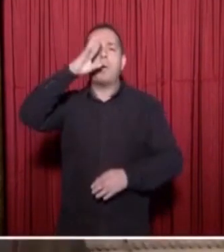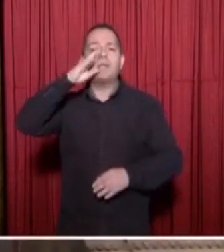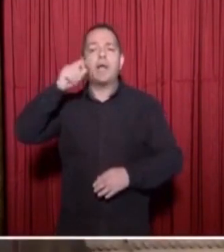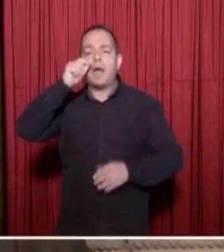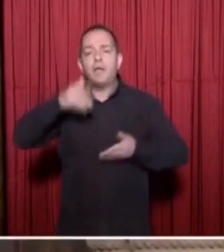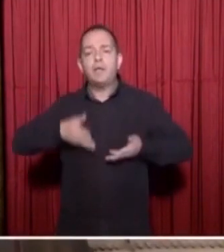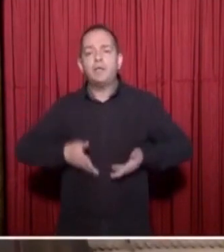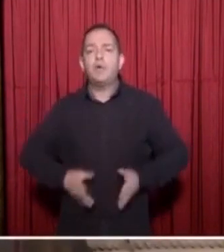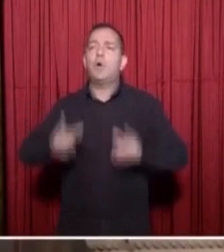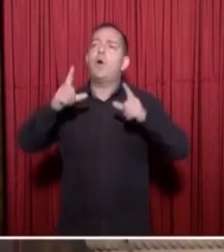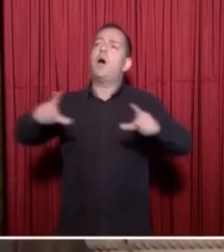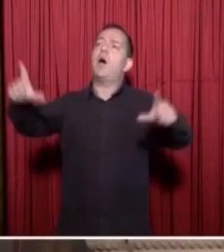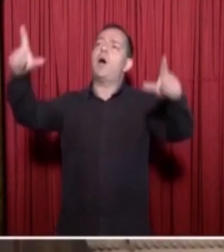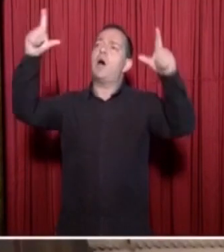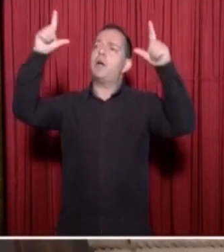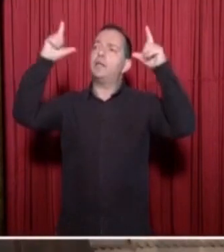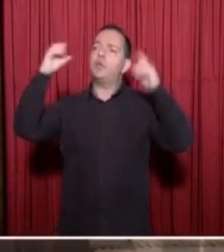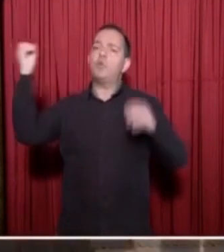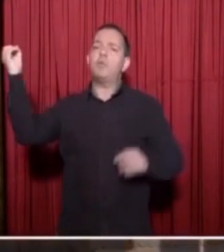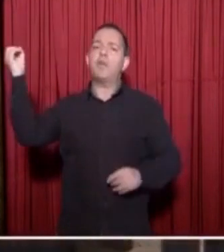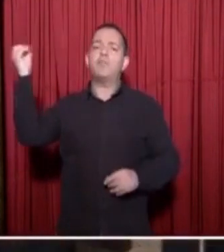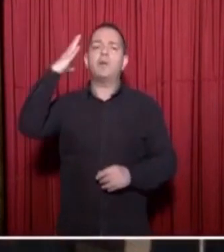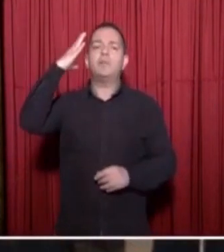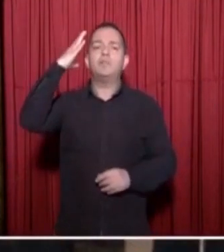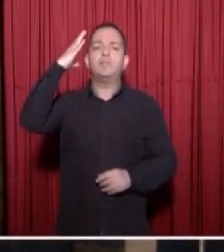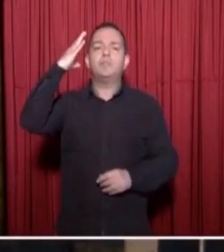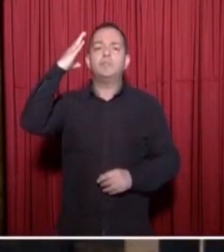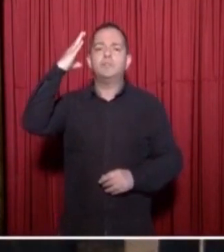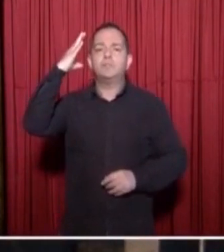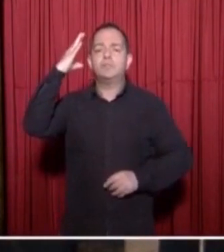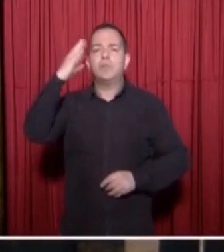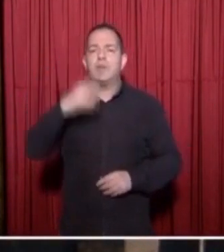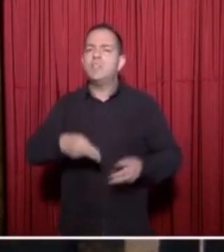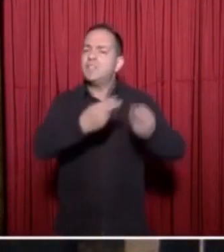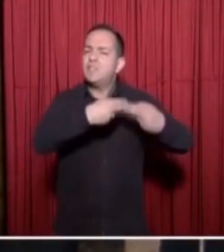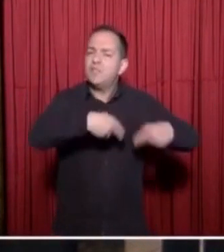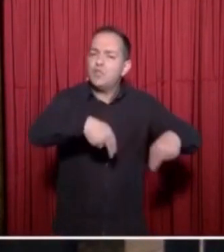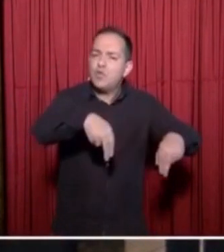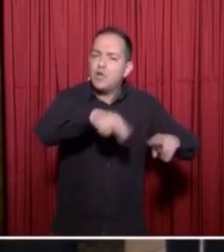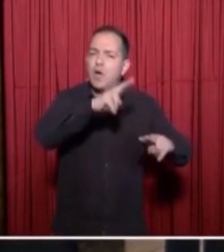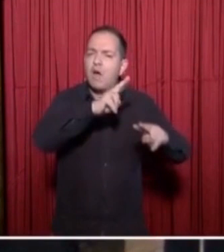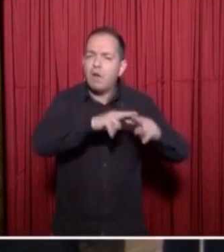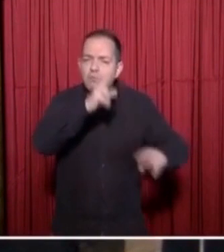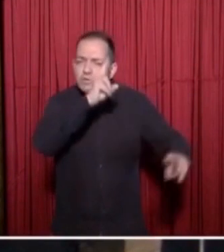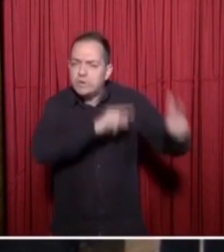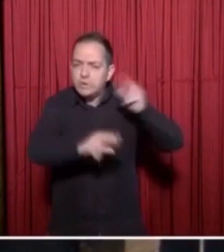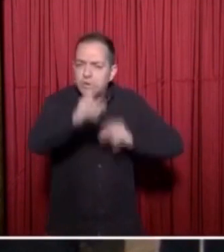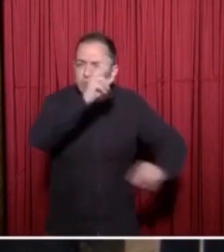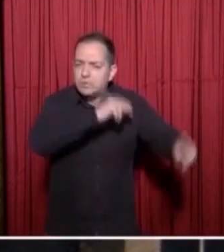Υιό και Αγίο Πνεύματι εν γέννης το συνέδριον